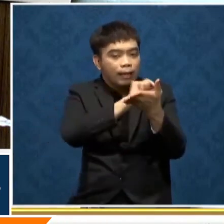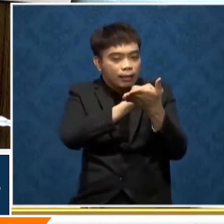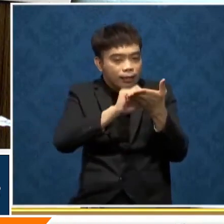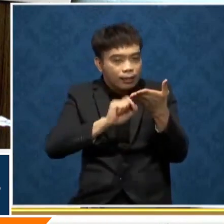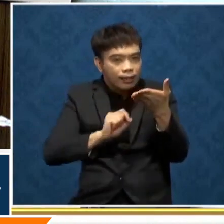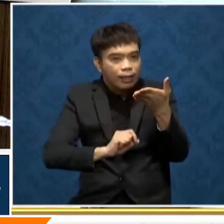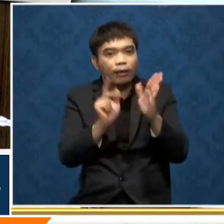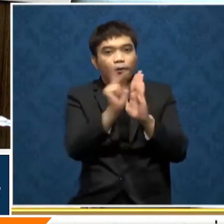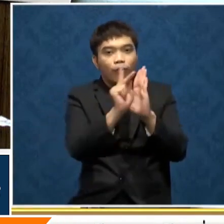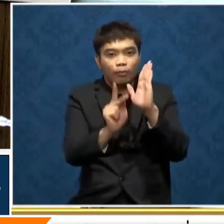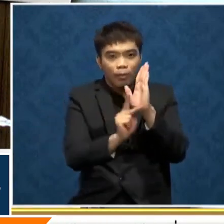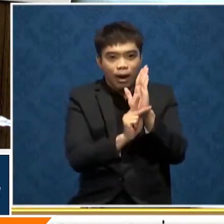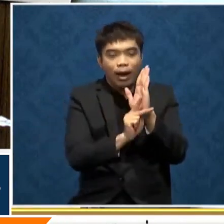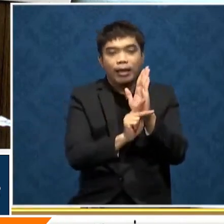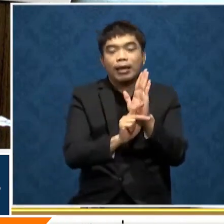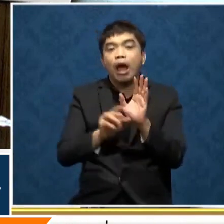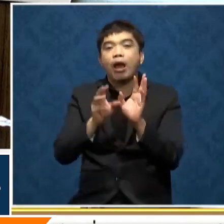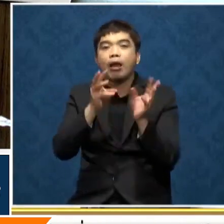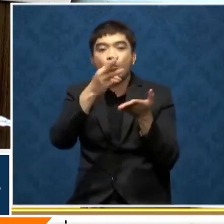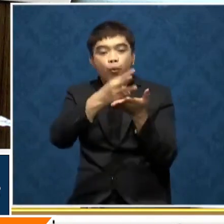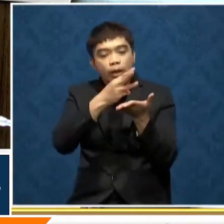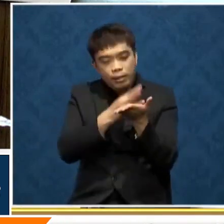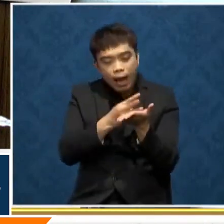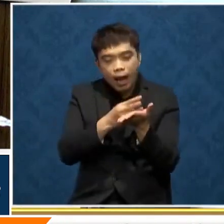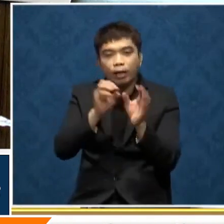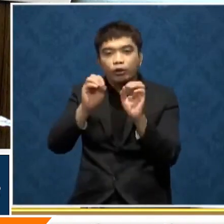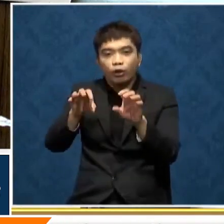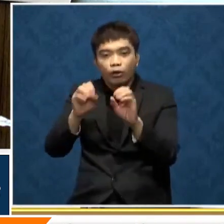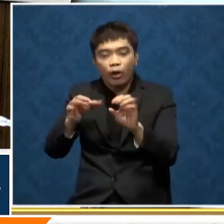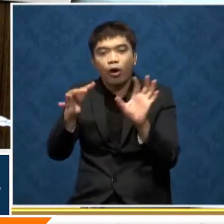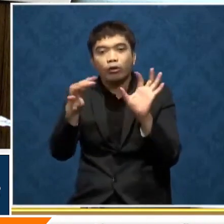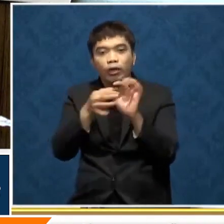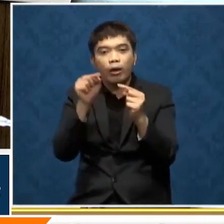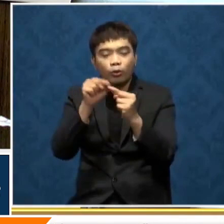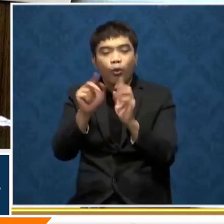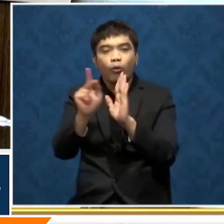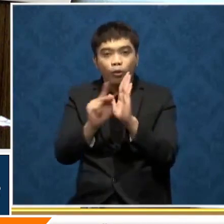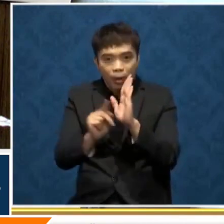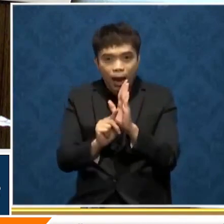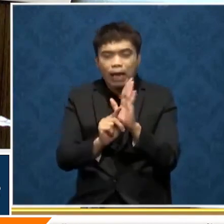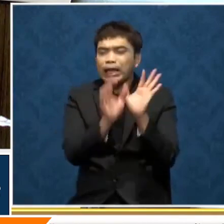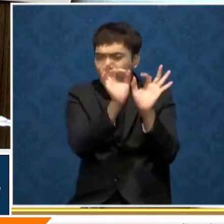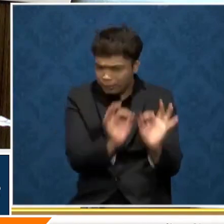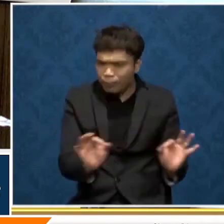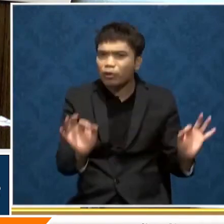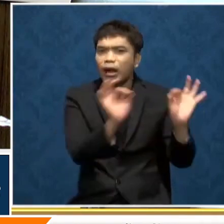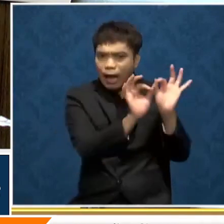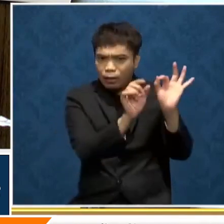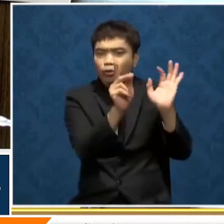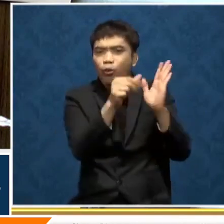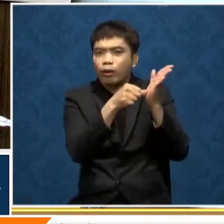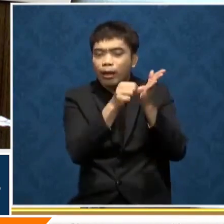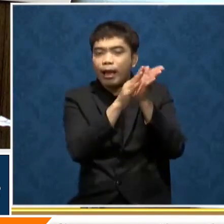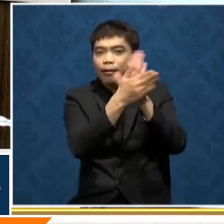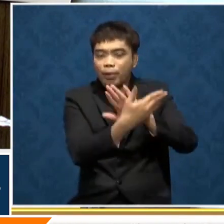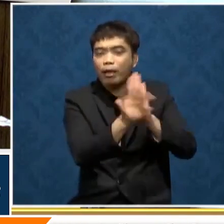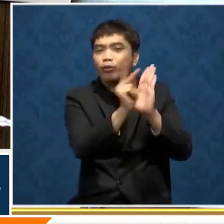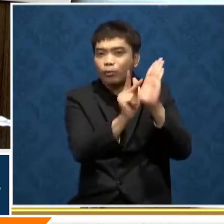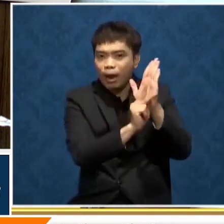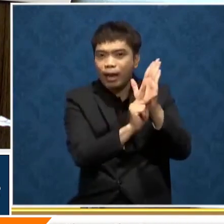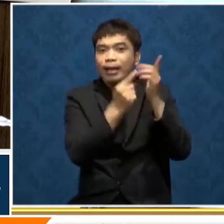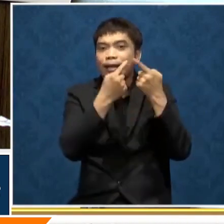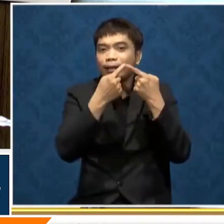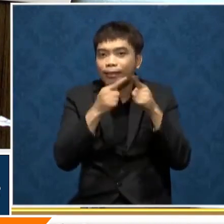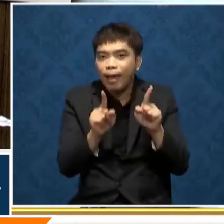กฎหมายนี่เป็นเป้าหมายสำคัญสำคัญนะครับของการปฏิรูปกฎหมายครับแต่เมื่อมีการปรับปรุงแผนการ